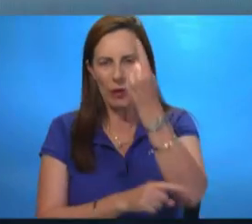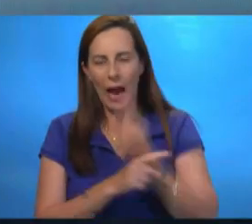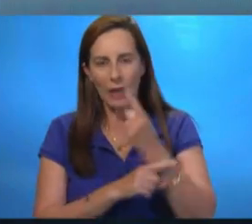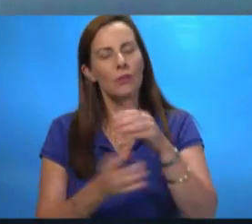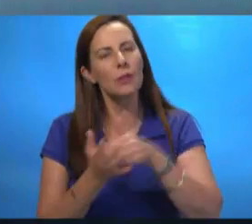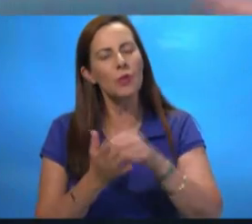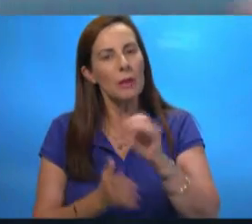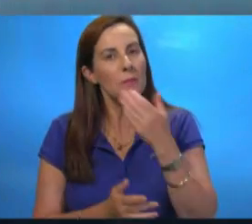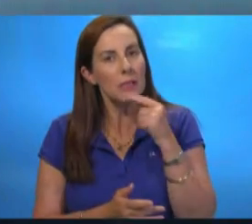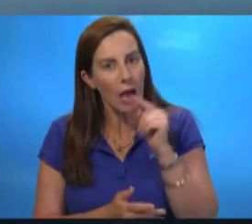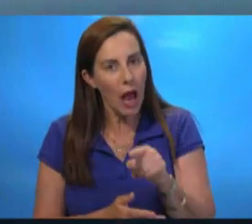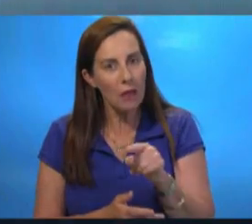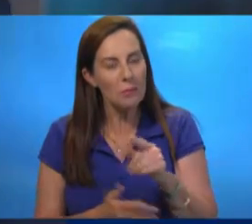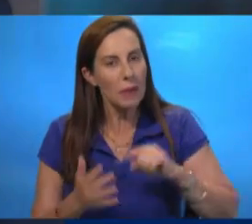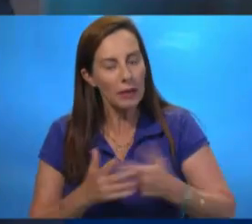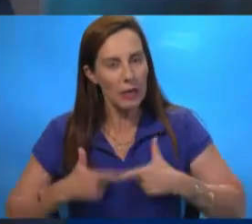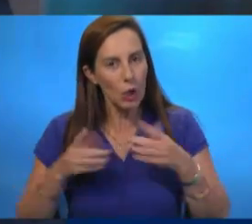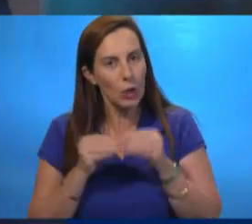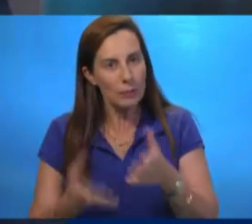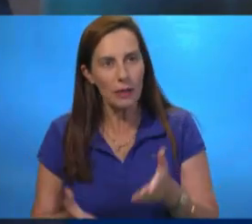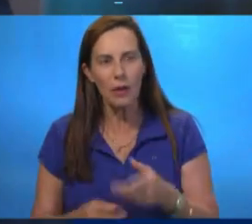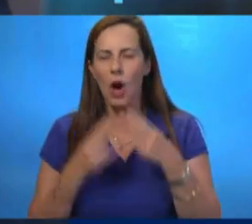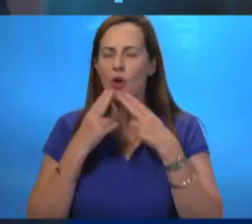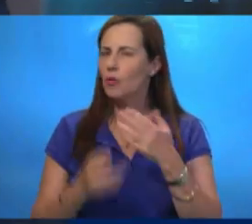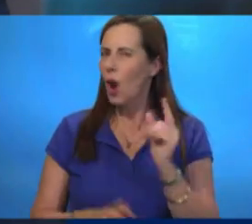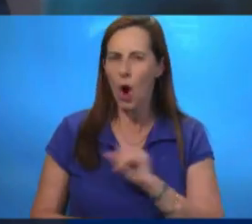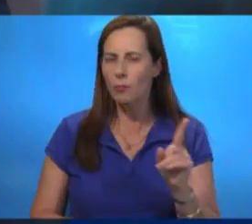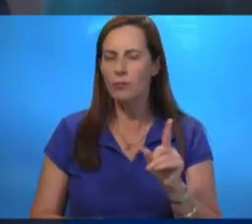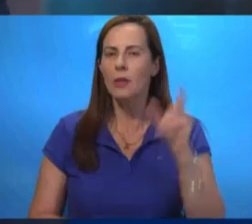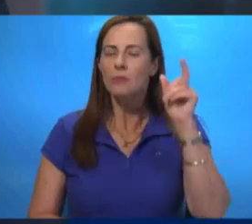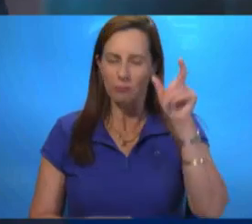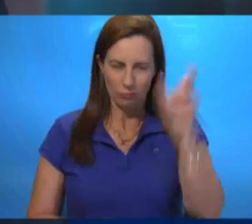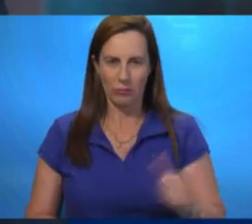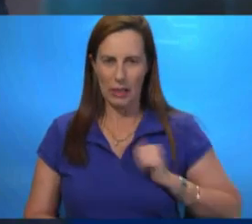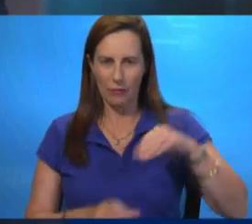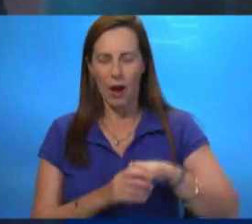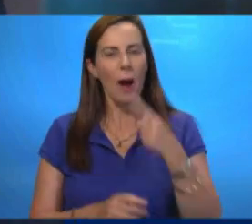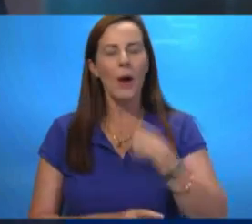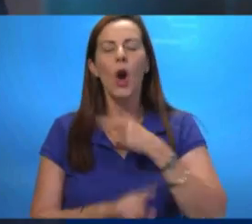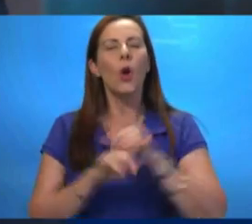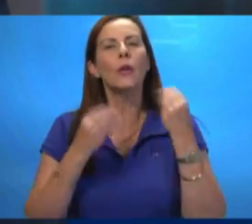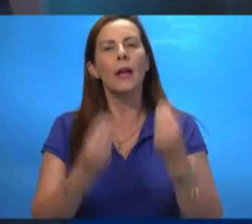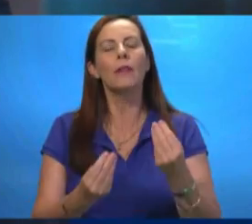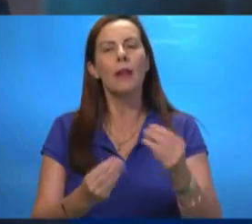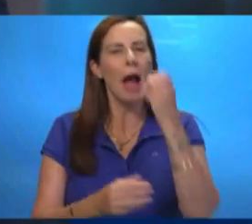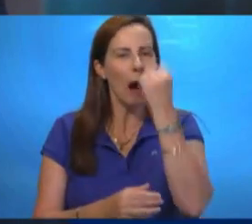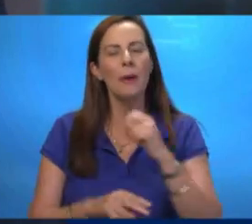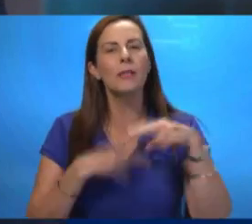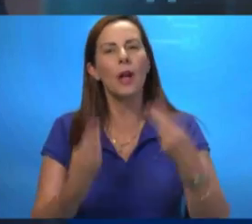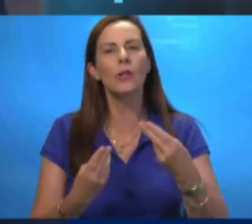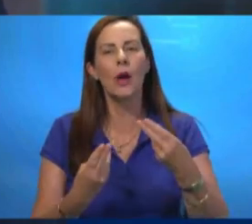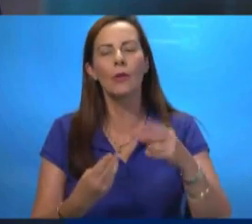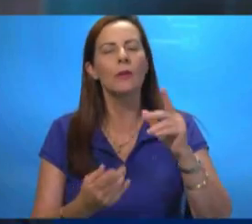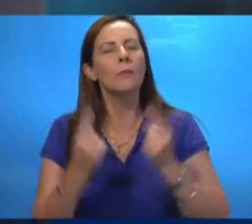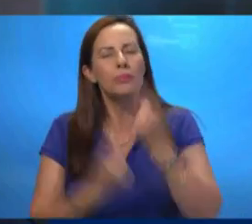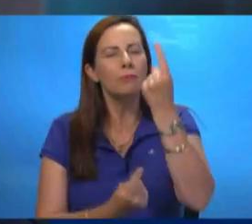האם בישראל מתכוונים לחיות עם זה? התשובה שלילית, גורם צבאי שאנחנו מדברים איתו היום, אומר, לא נאפשר לחזור לעונת הטפטופים, מה שהיה